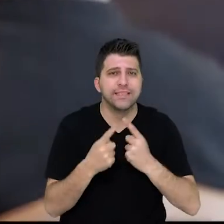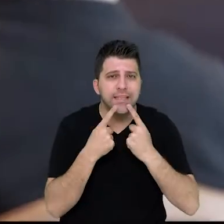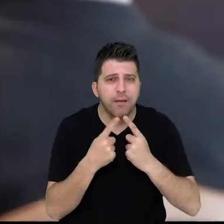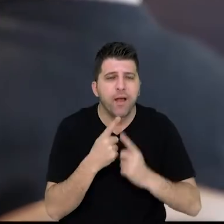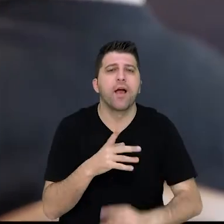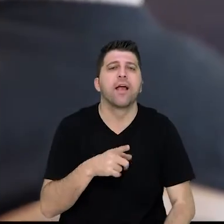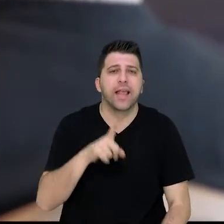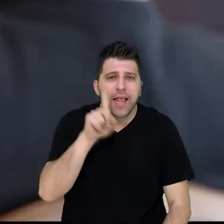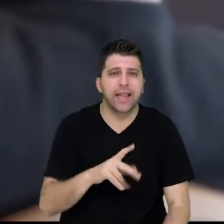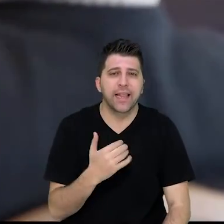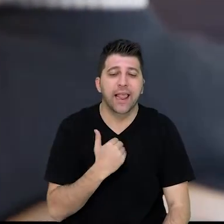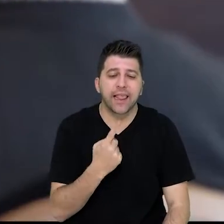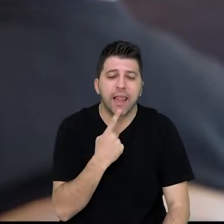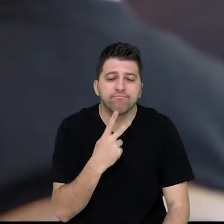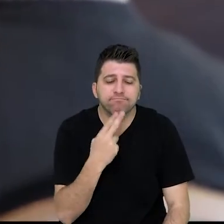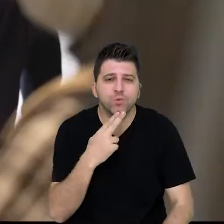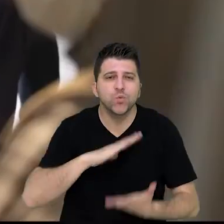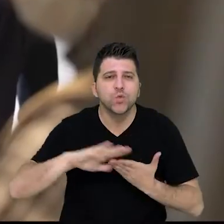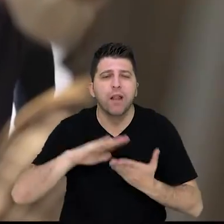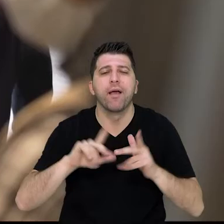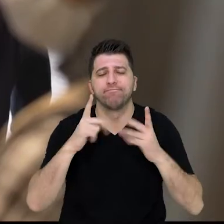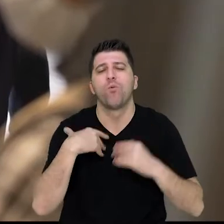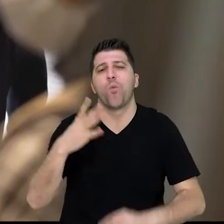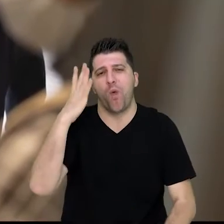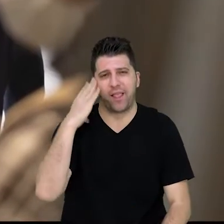ilk önce dilimizi düzeltmemiz gerektiğini